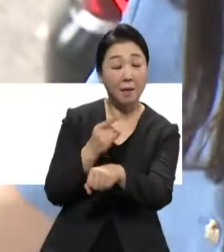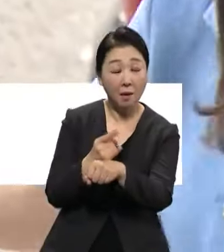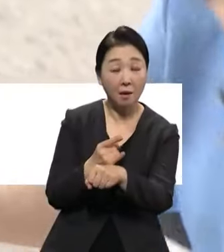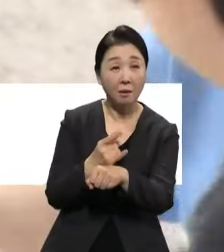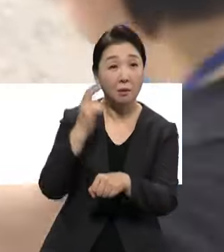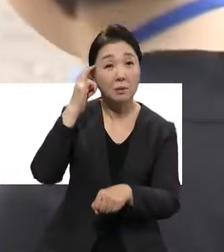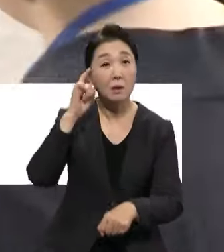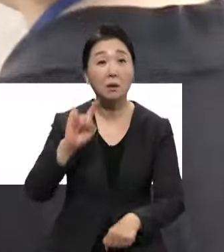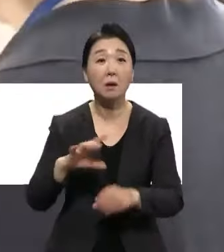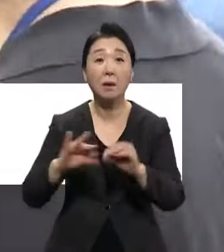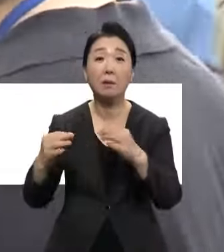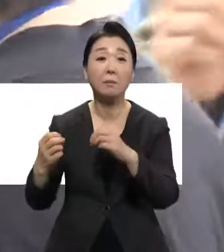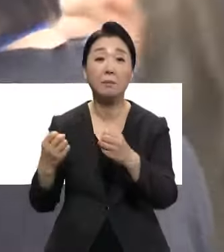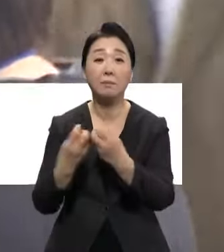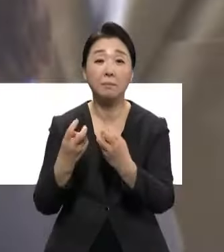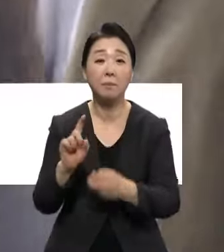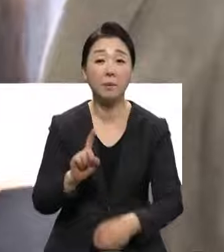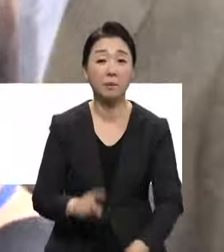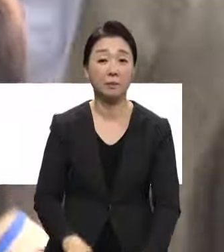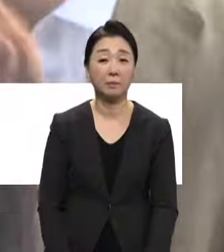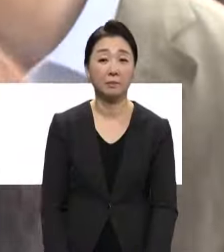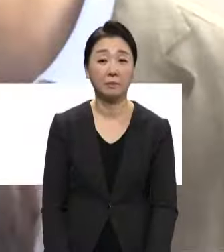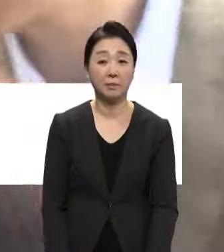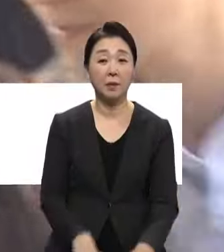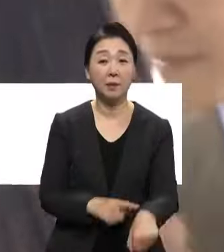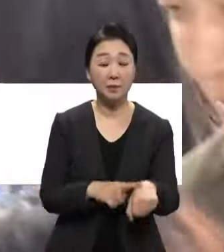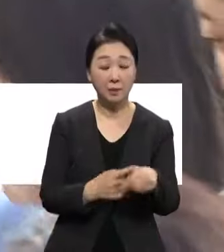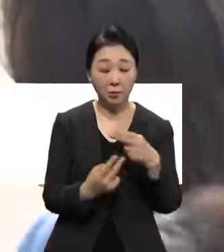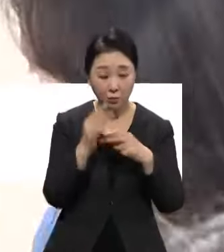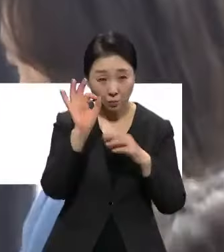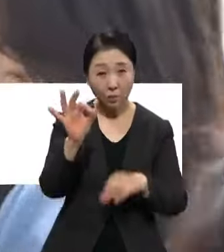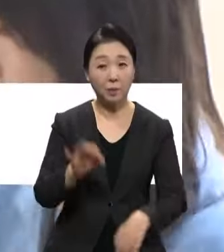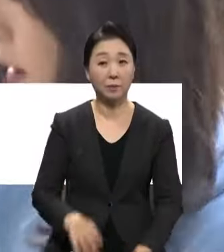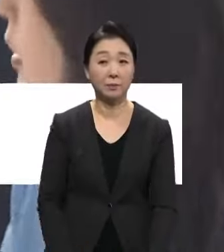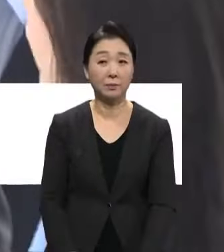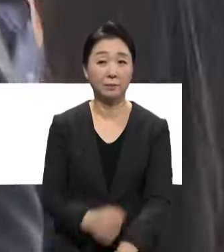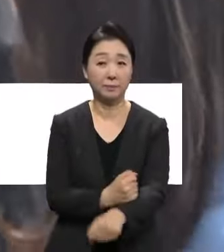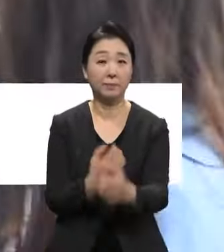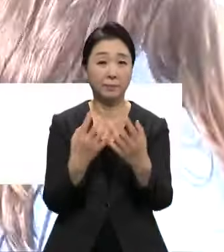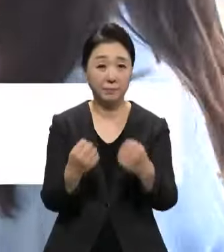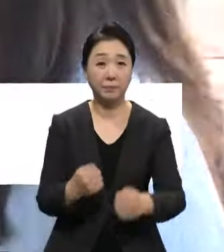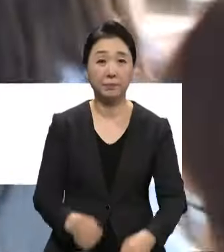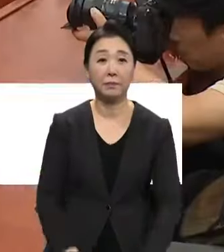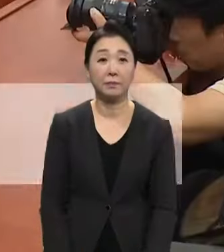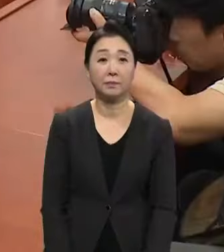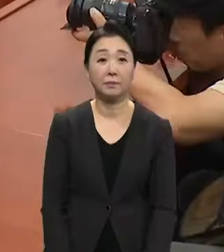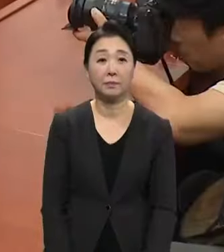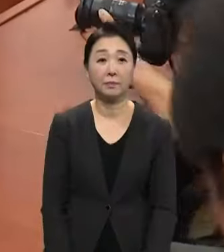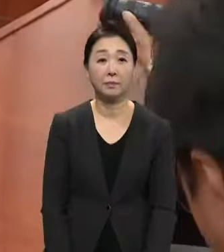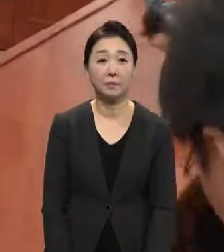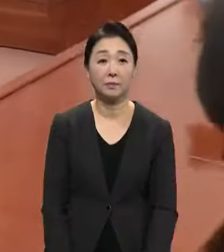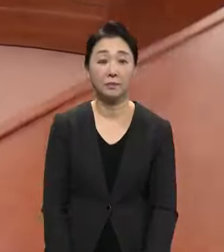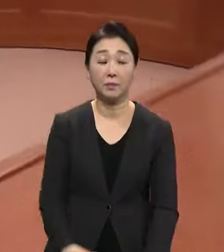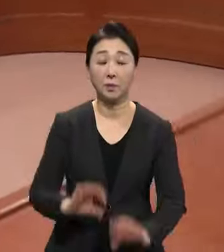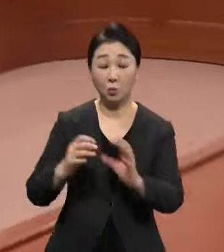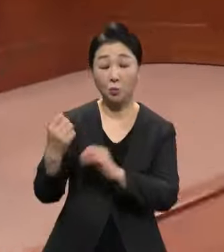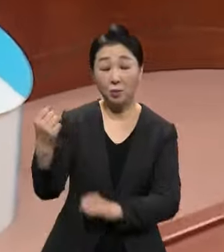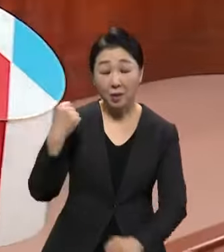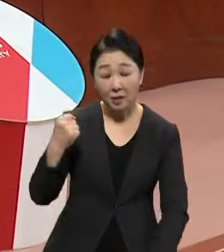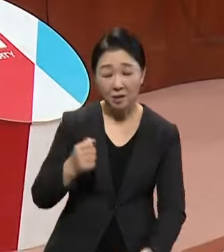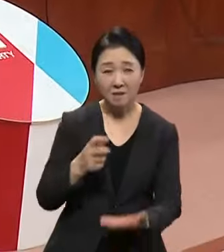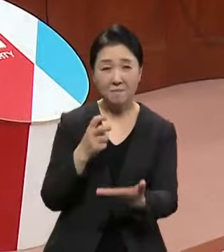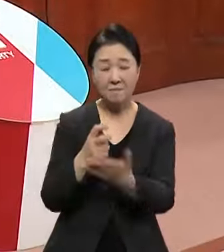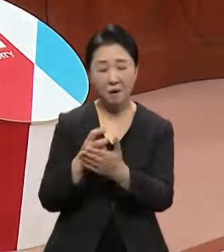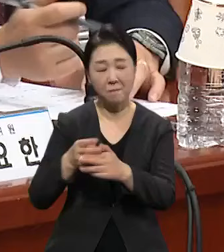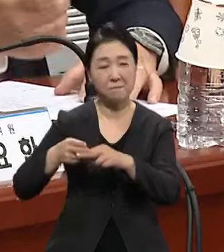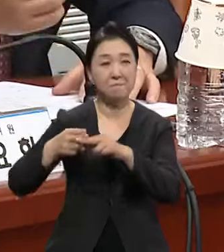대해 어떻게 대응하실 건지 궁금합니다. 예, 시간 두고 한번 봅시다. 수고가 많아요. 국민의힘은 입법 권력을 손에